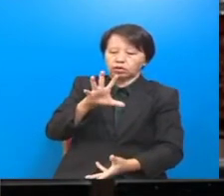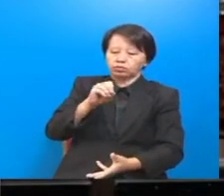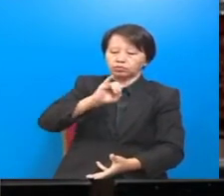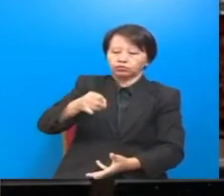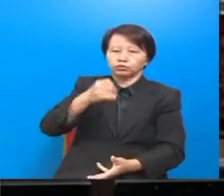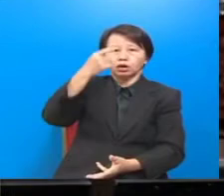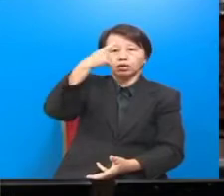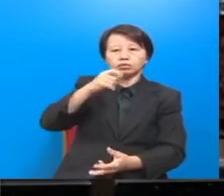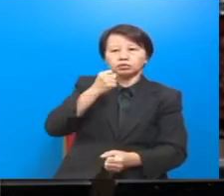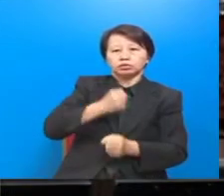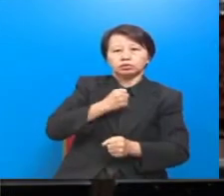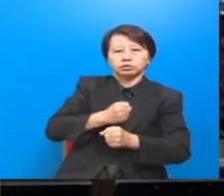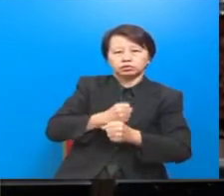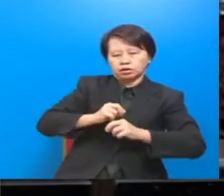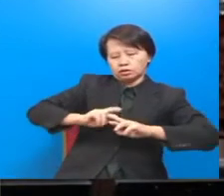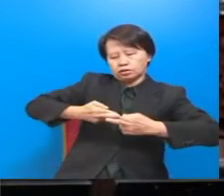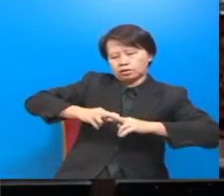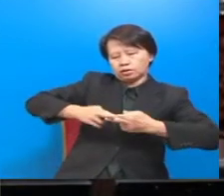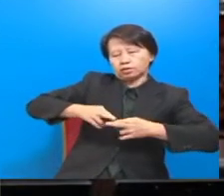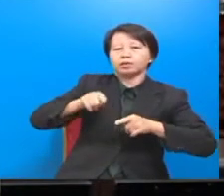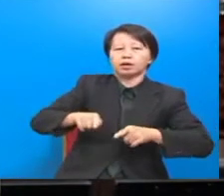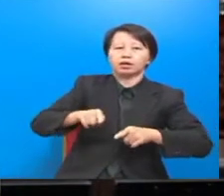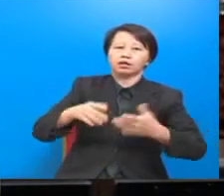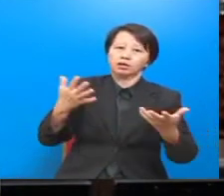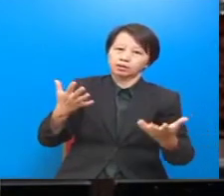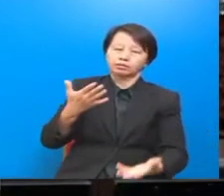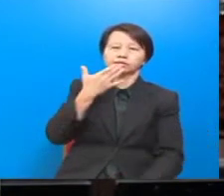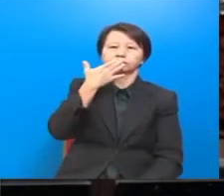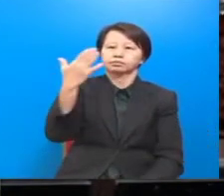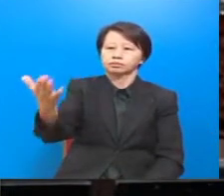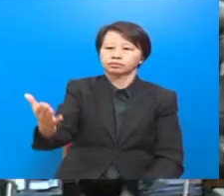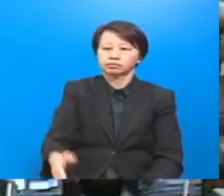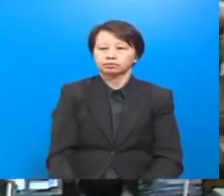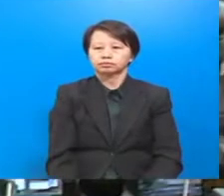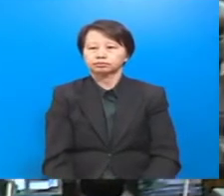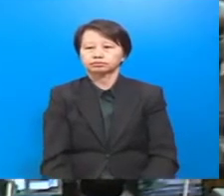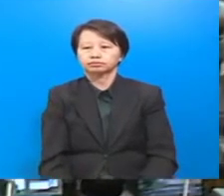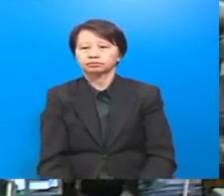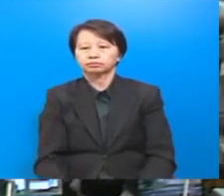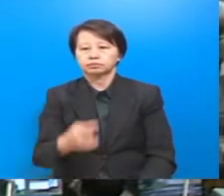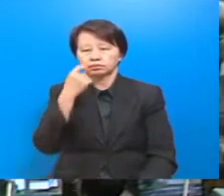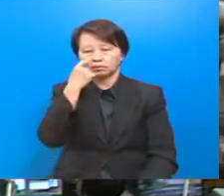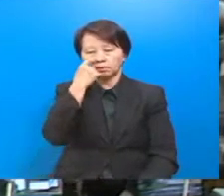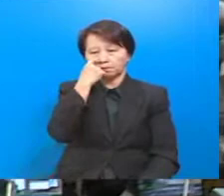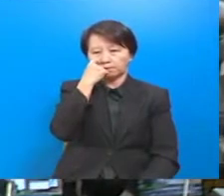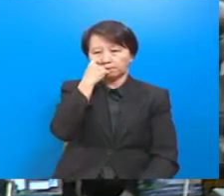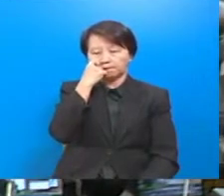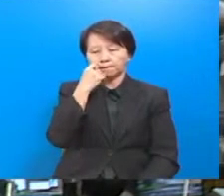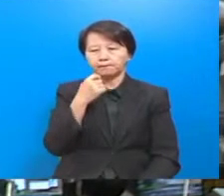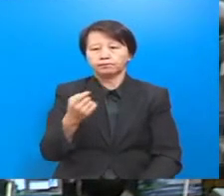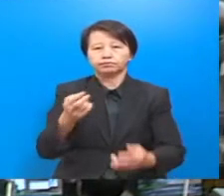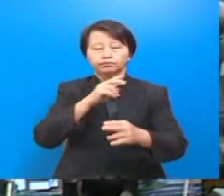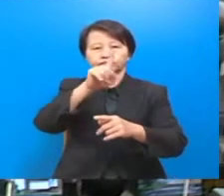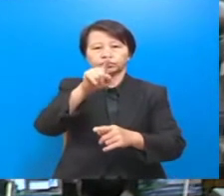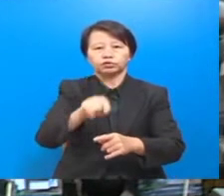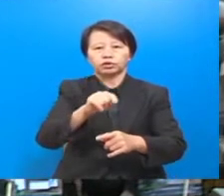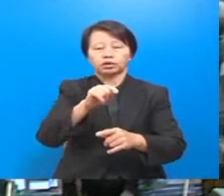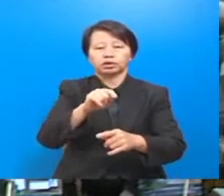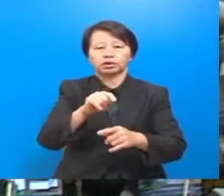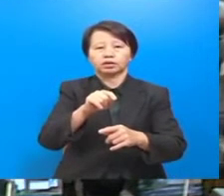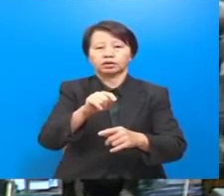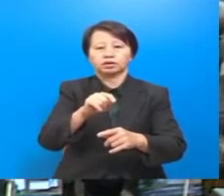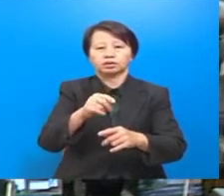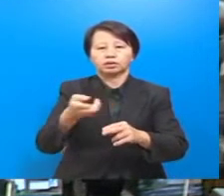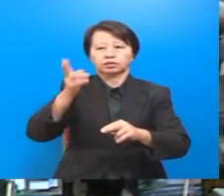bagi mengatasi masalah tersebut masih mudah tepung 60 tambahan makasih